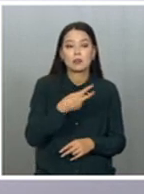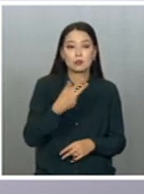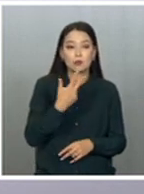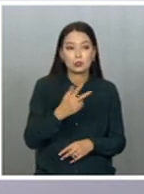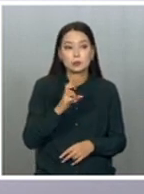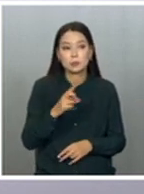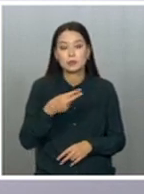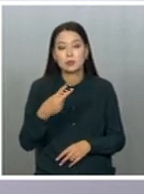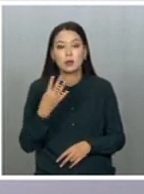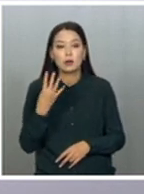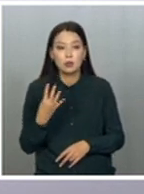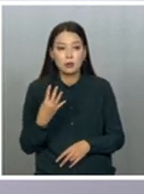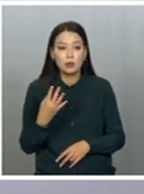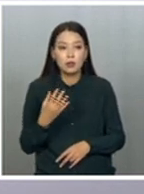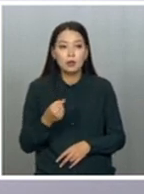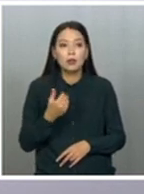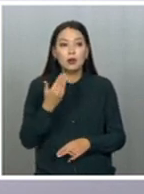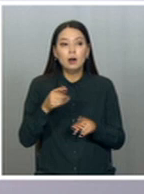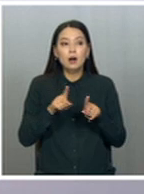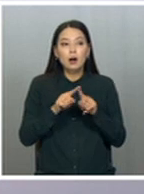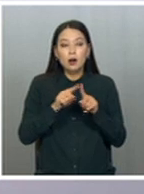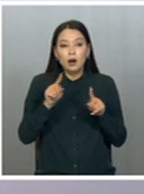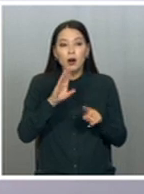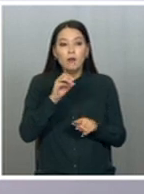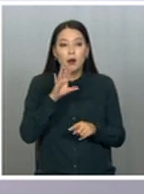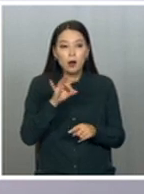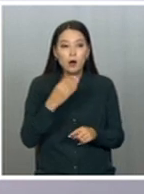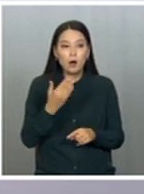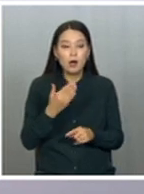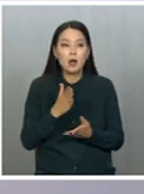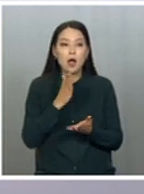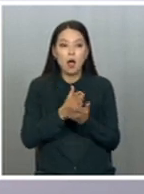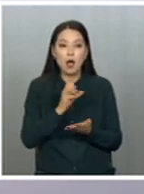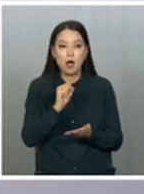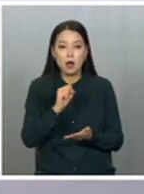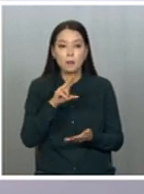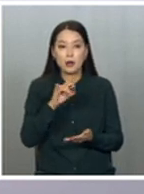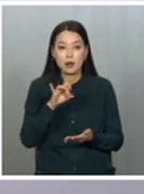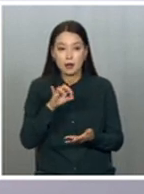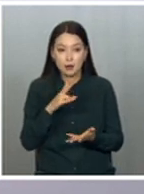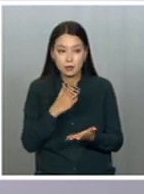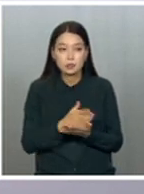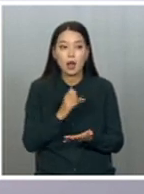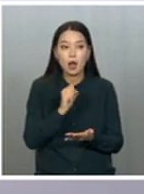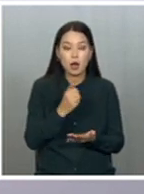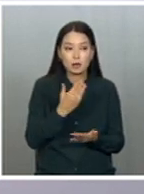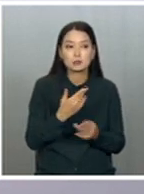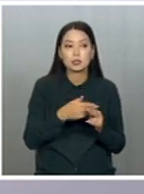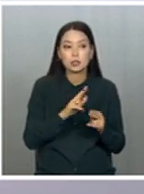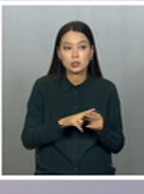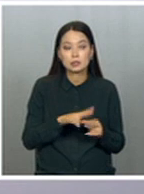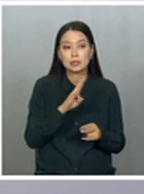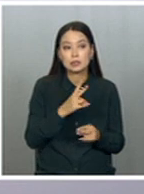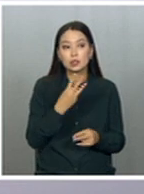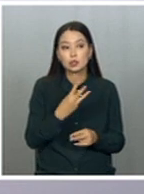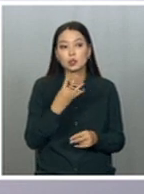тең 4-ке. Ал нормал вектордың координаттары а, б екенін білесіздер. Сонда нормал вектордың координаттары шықты 3-те